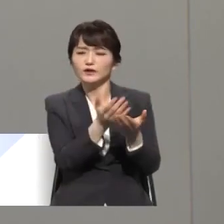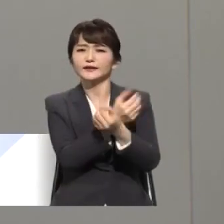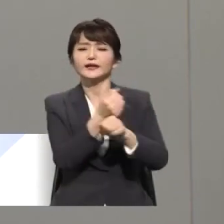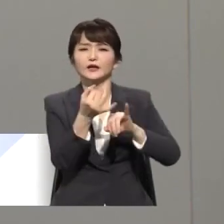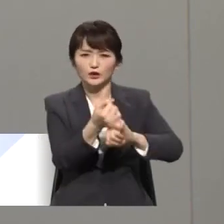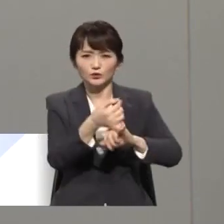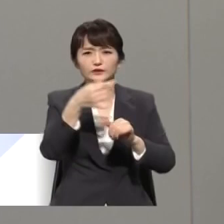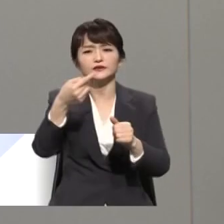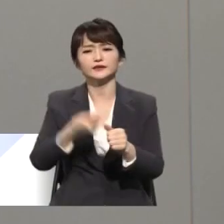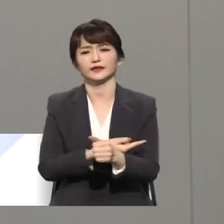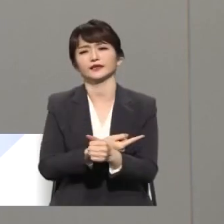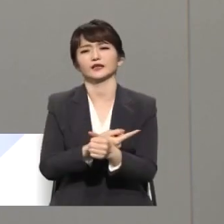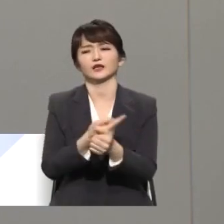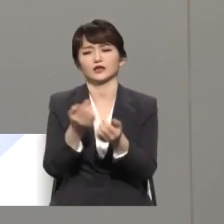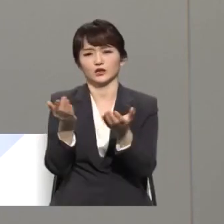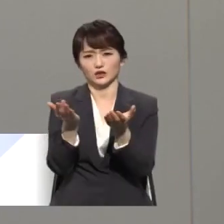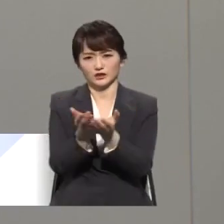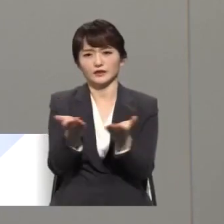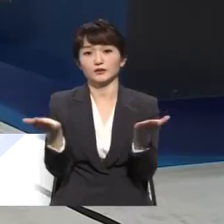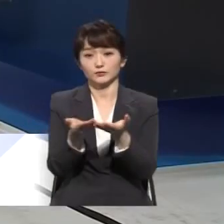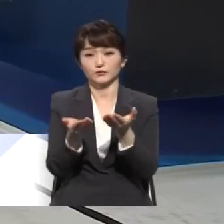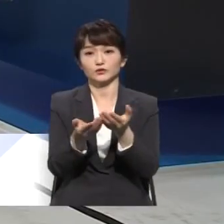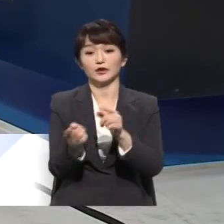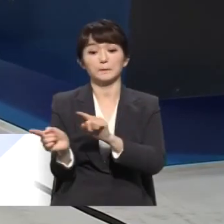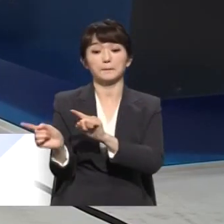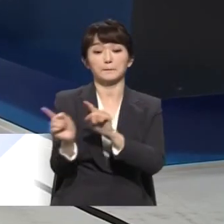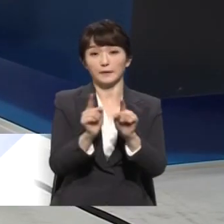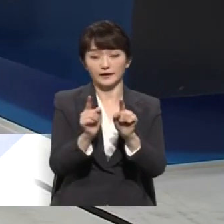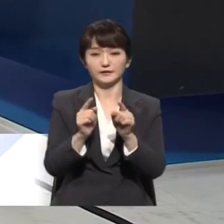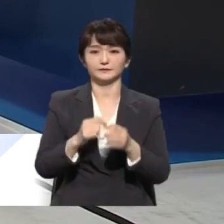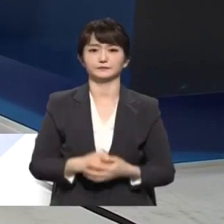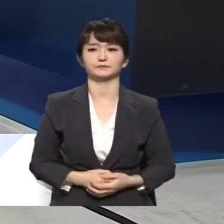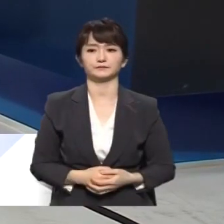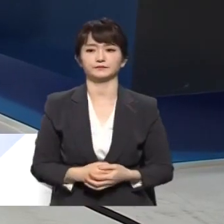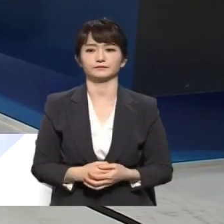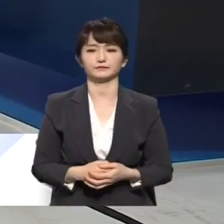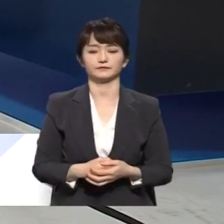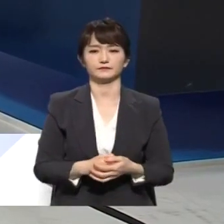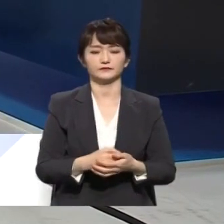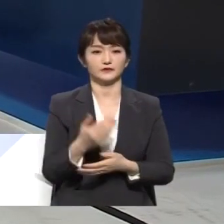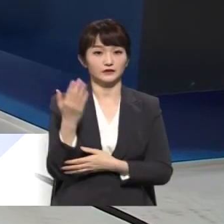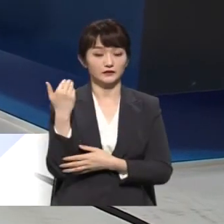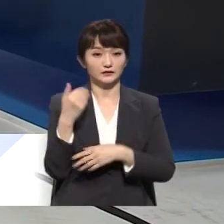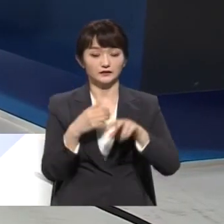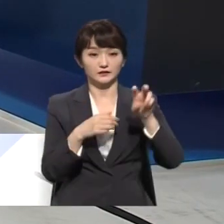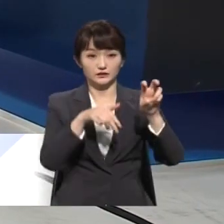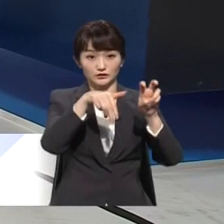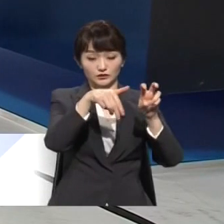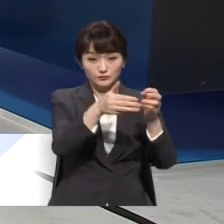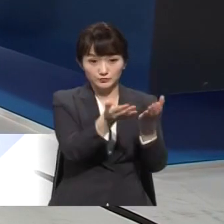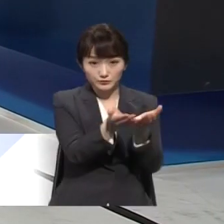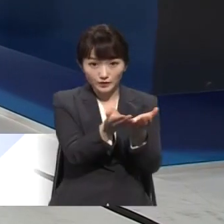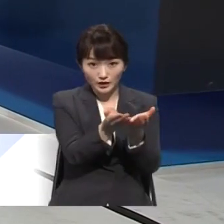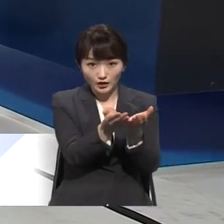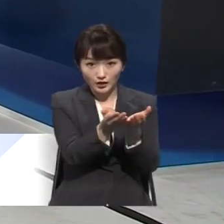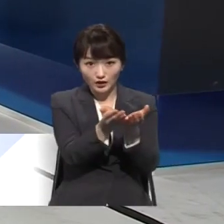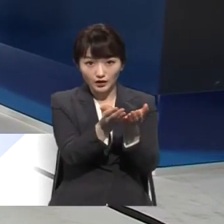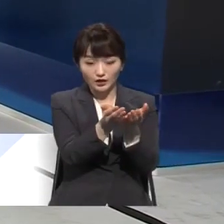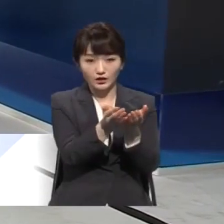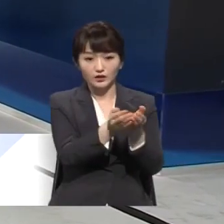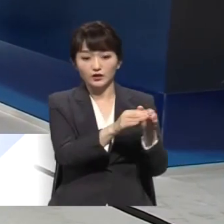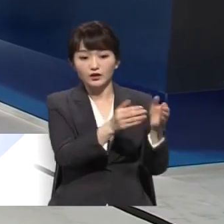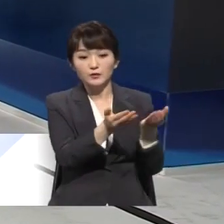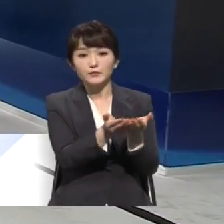히어로 부터 살게 됐습니다 h&m 현대상선은 2시 척의 배로 세계 8대 회사로 성장했습니다